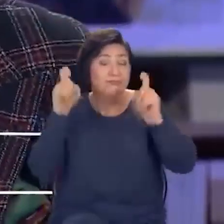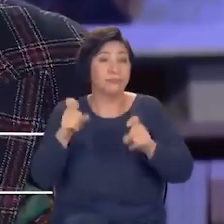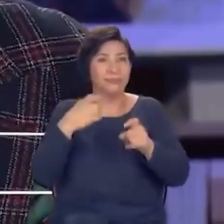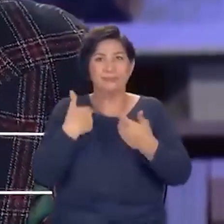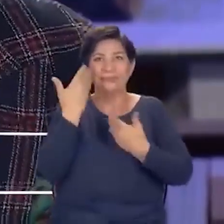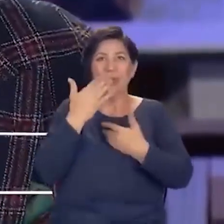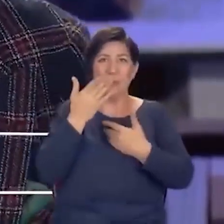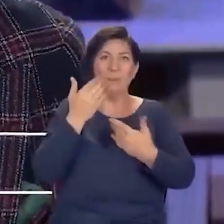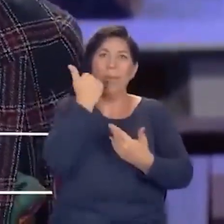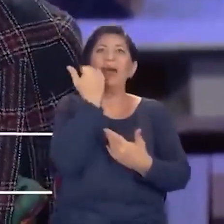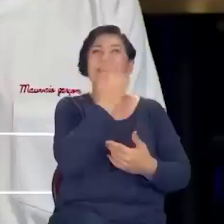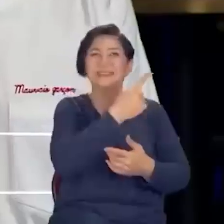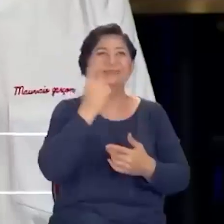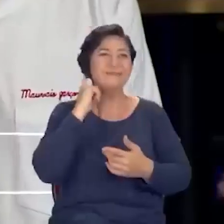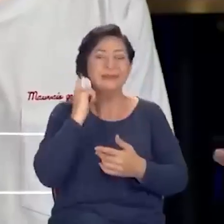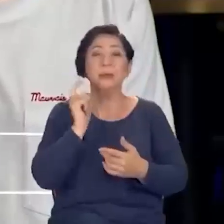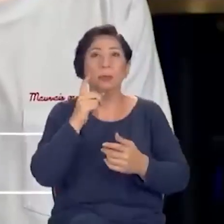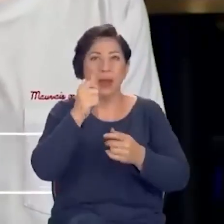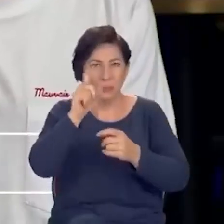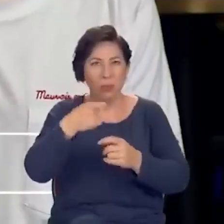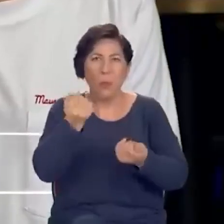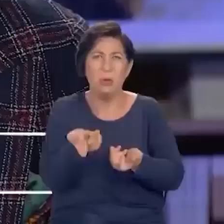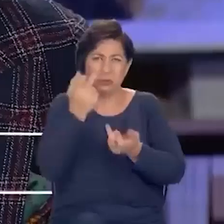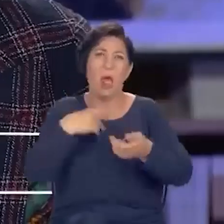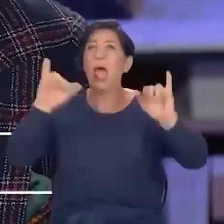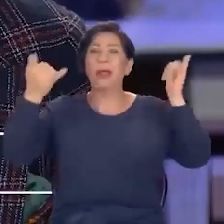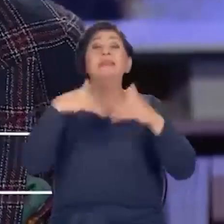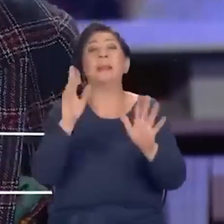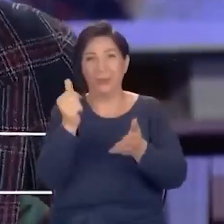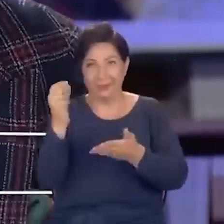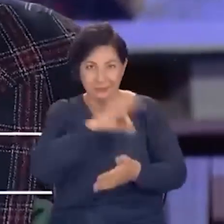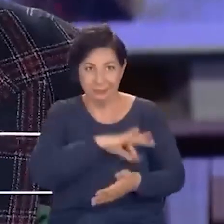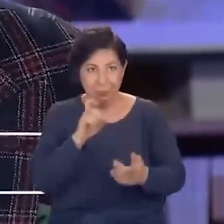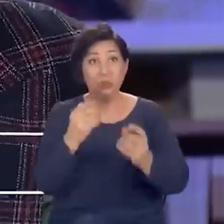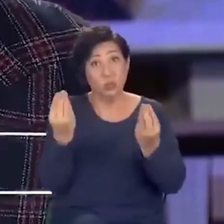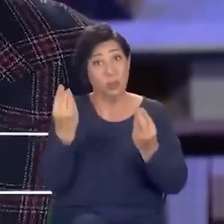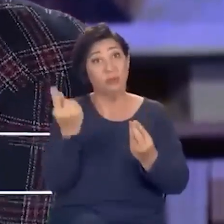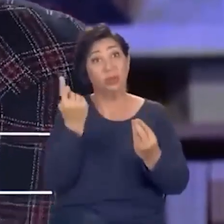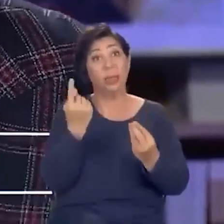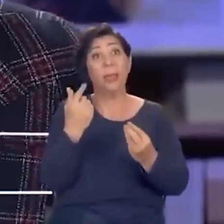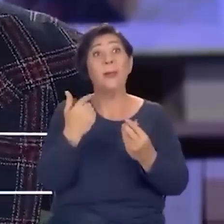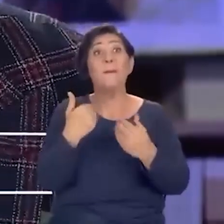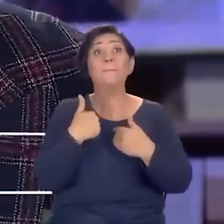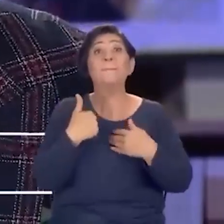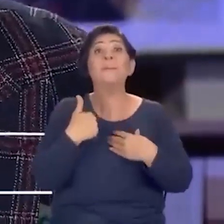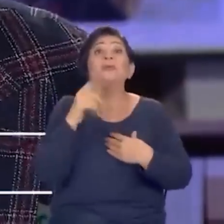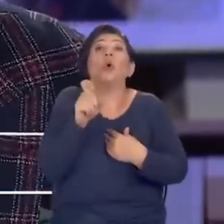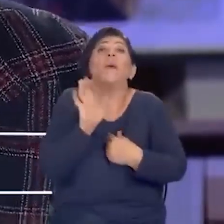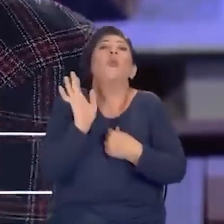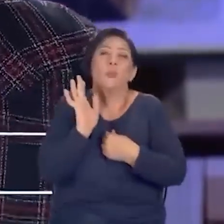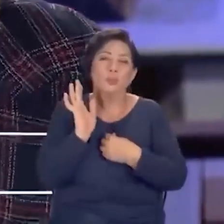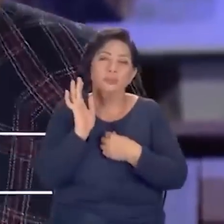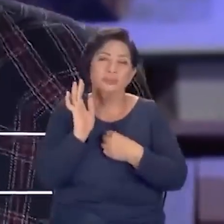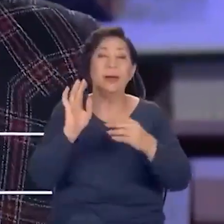Beyazıt bunu soruyor. Diyor ki yani nasıl diyor, parayı buldun mu diyor. Ya boş boşuna mı zıplıyorsun diyor. Anlatabiliyor muyum? Güzel bir şey yani. Aslında ben soramıyorum.